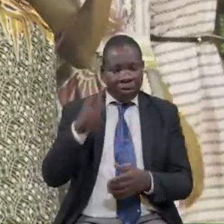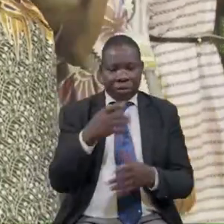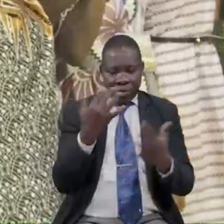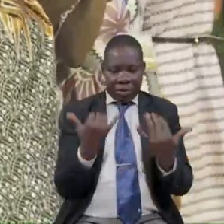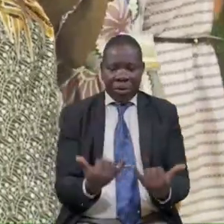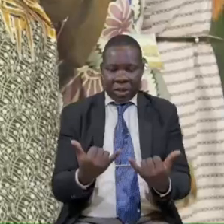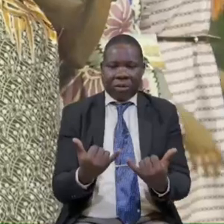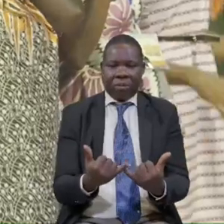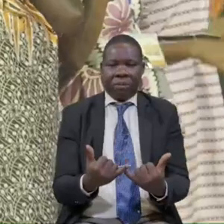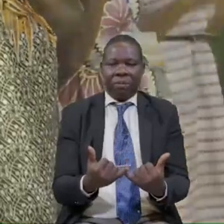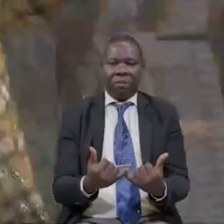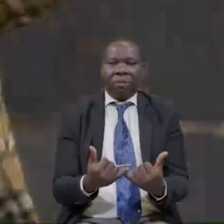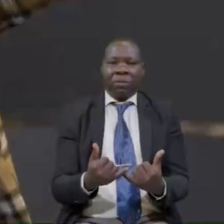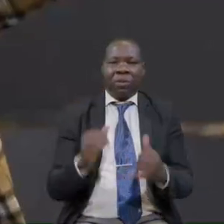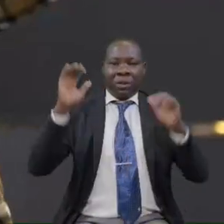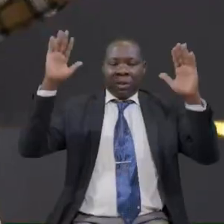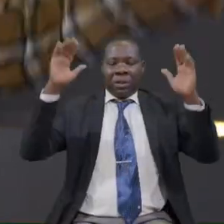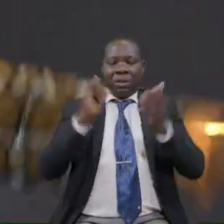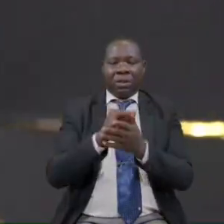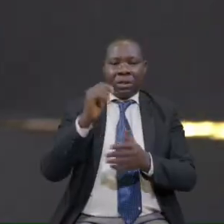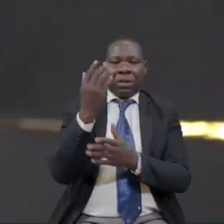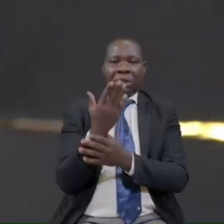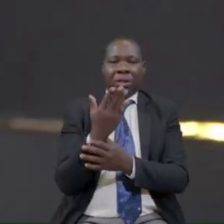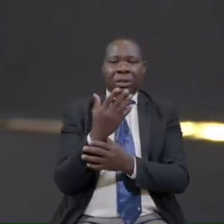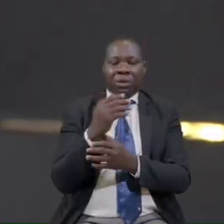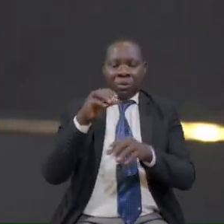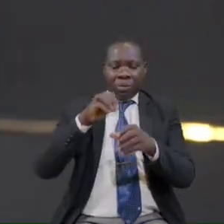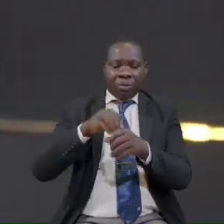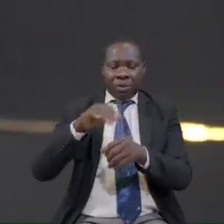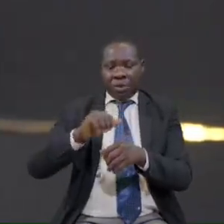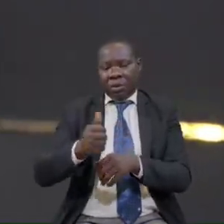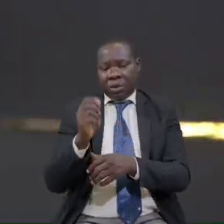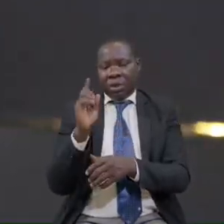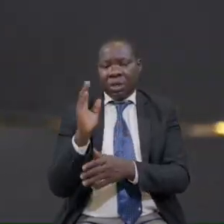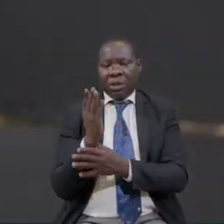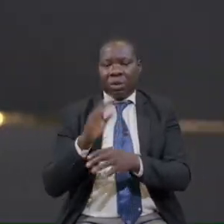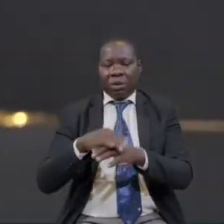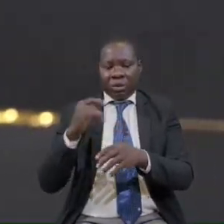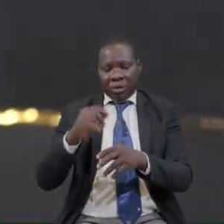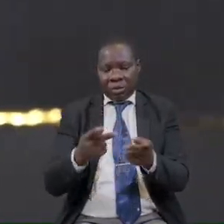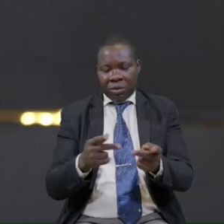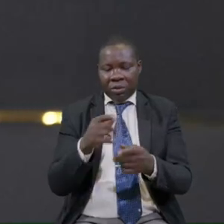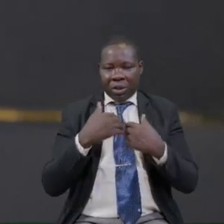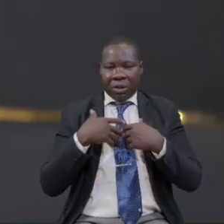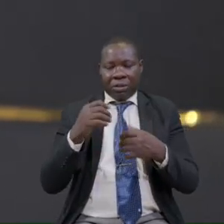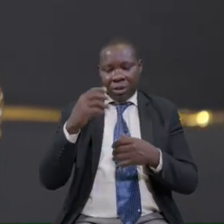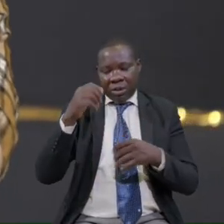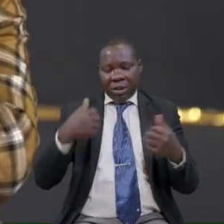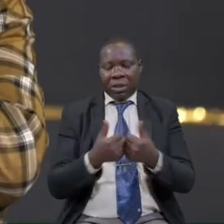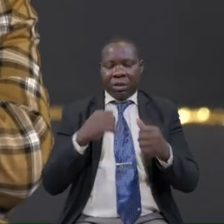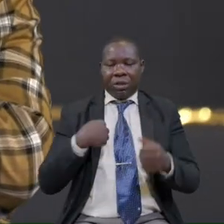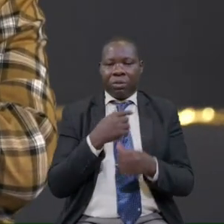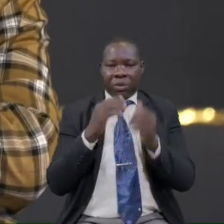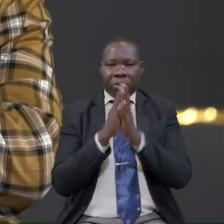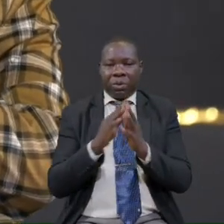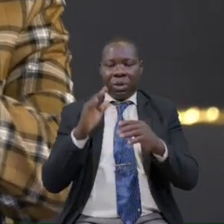maintenant. Levez la main et imposez-vous l'autre main là où vous avez le défi. Nous allons prier. En ligne,